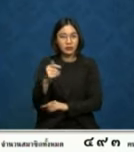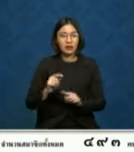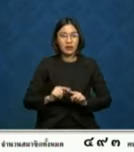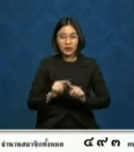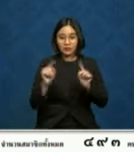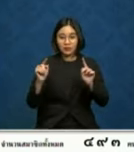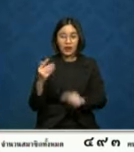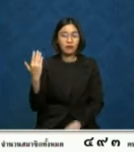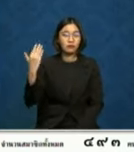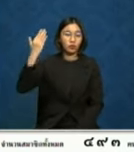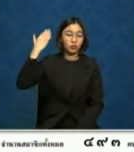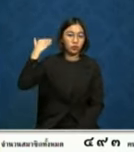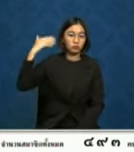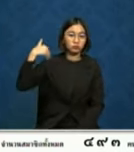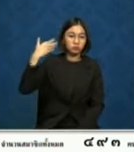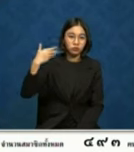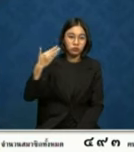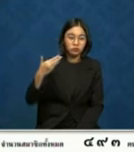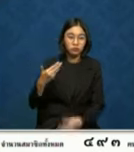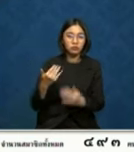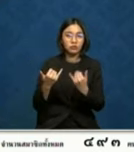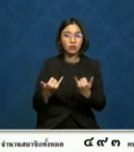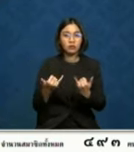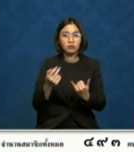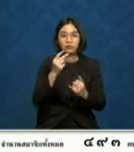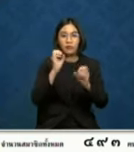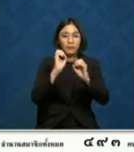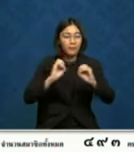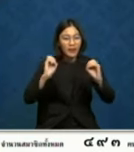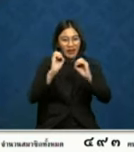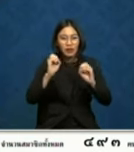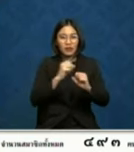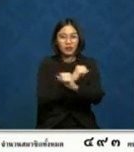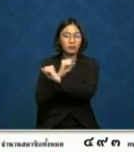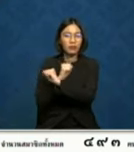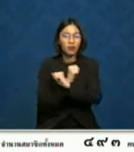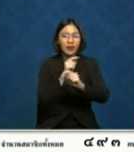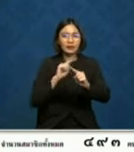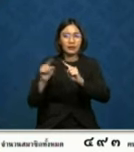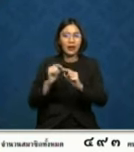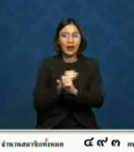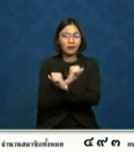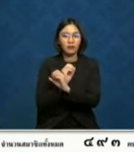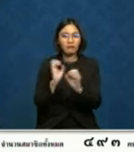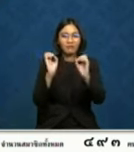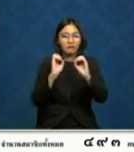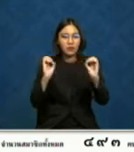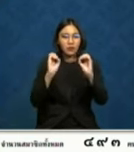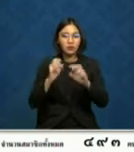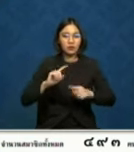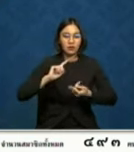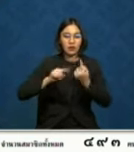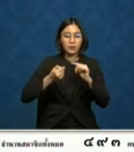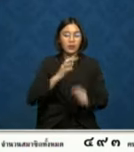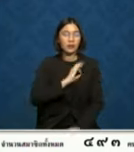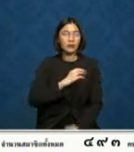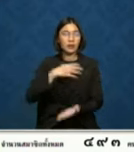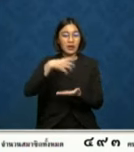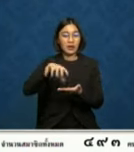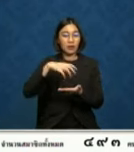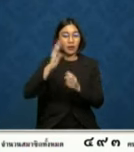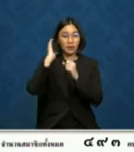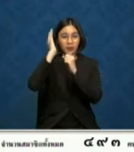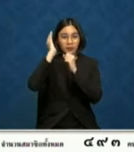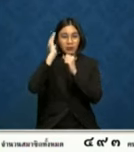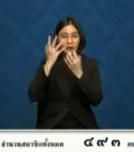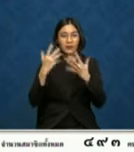สิ่งที่ผ่านมาครับไม่เคยมีเลยคือการป้องกันการทำลายทรัพยากรธรรมชาติเมื่อกี้เพื่อนสมาชิกผมอภิปรายไปแล้วในประเด็น